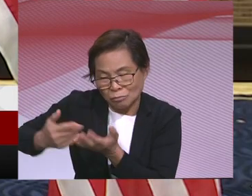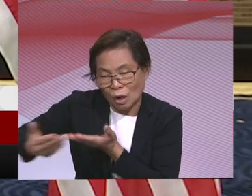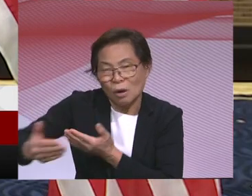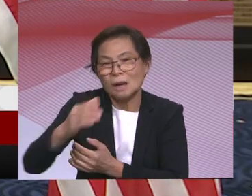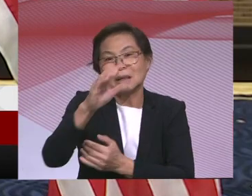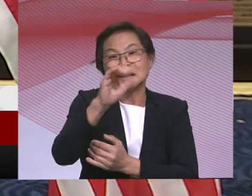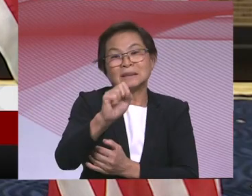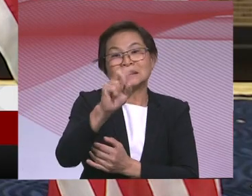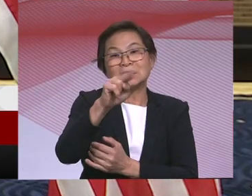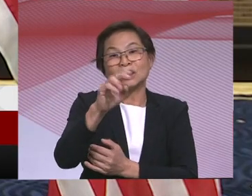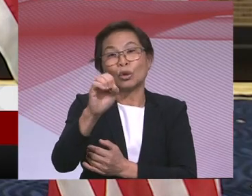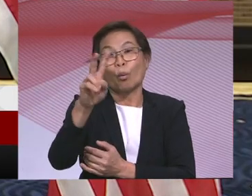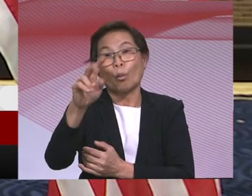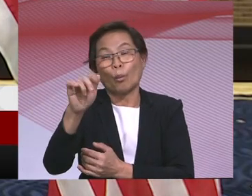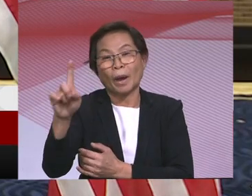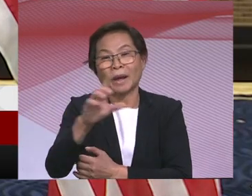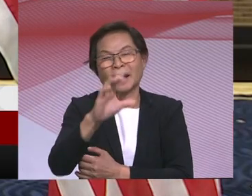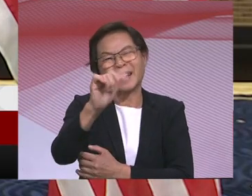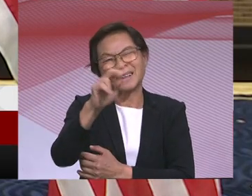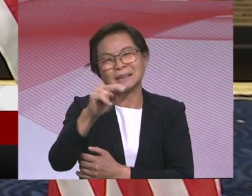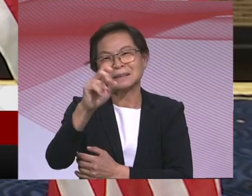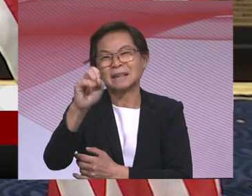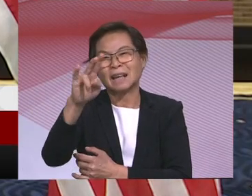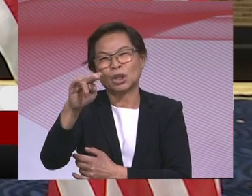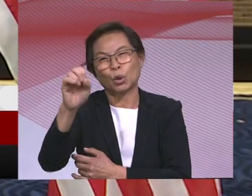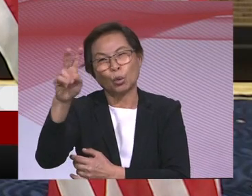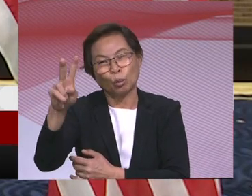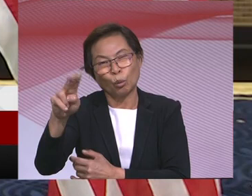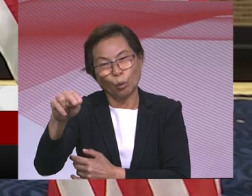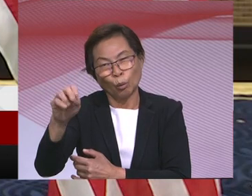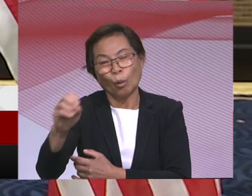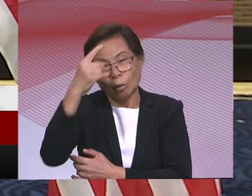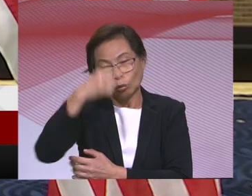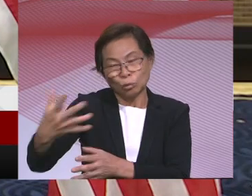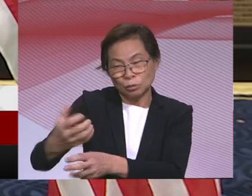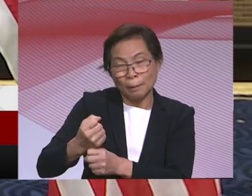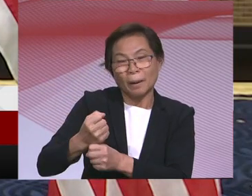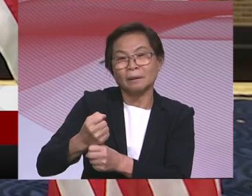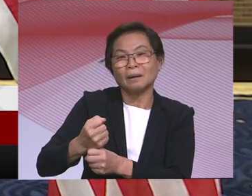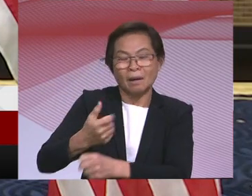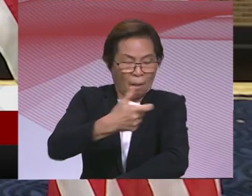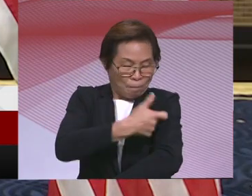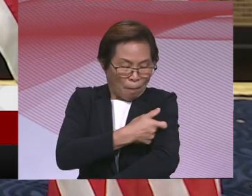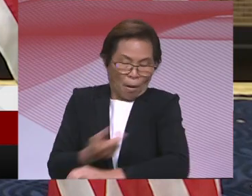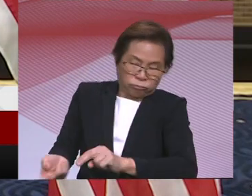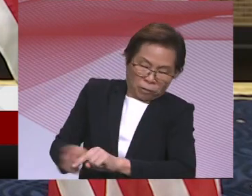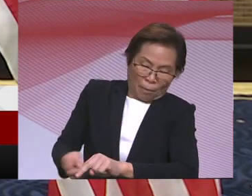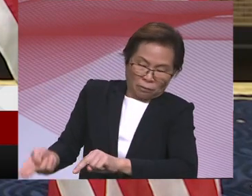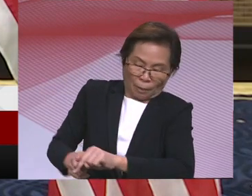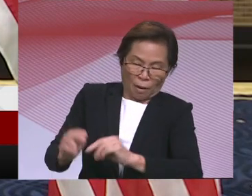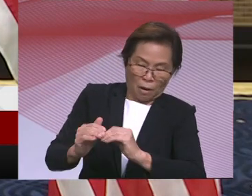sinoge Kenshin o&g malea bagi mendapatkan jaminan bakalan reaction bertambah